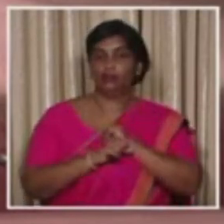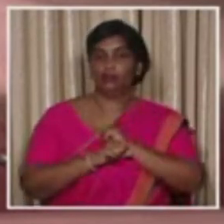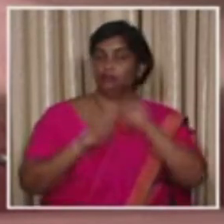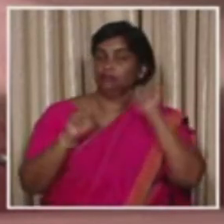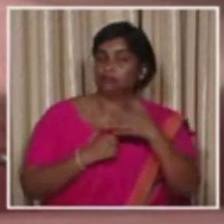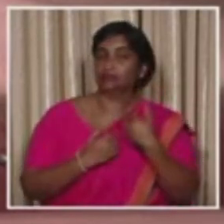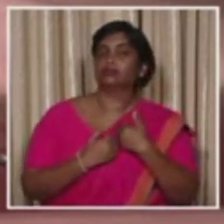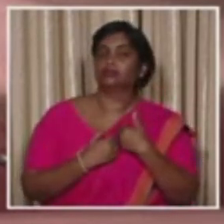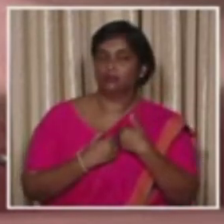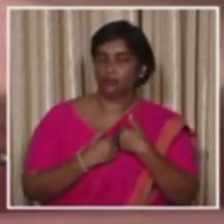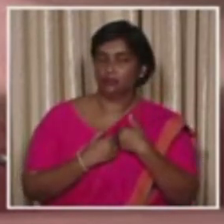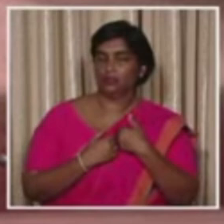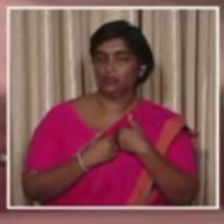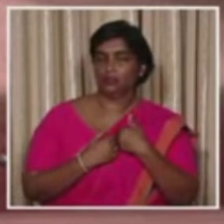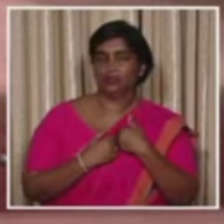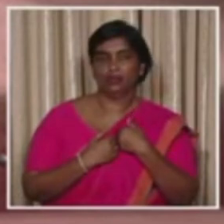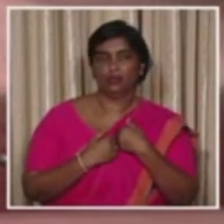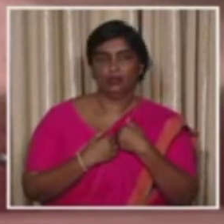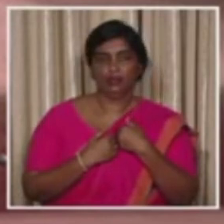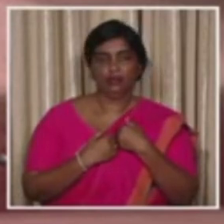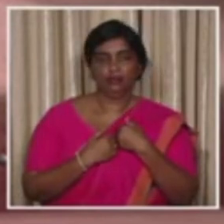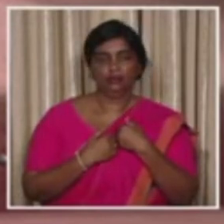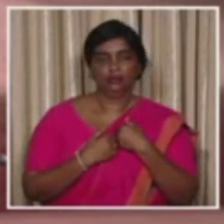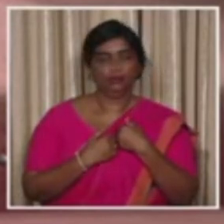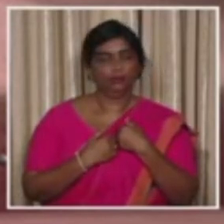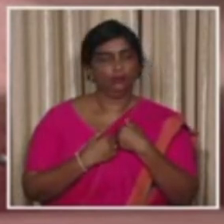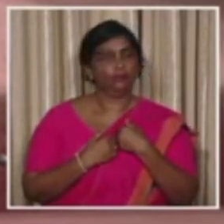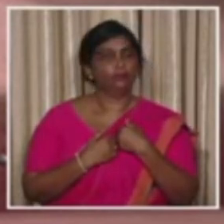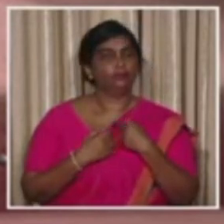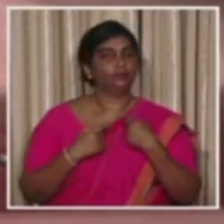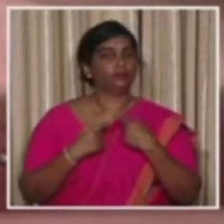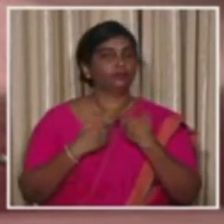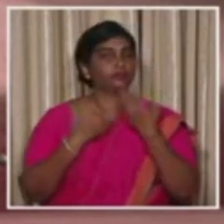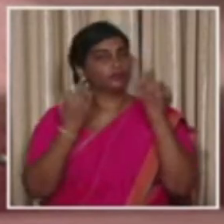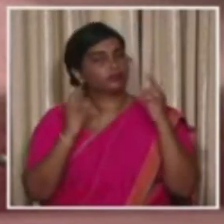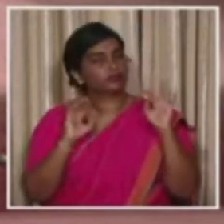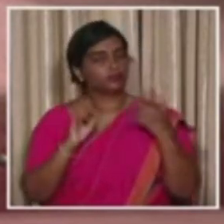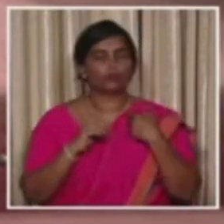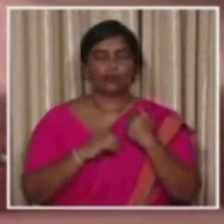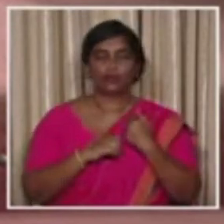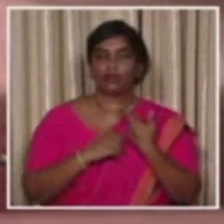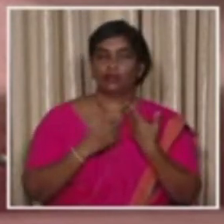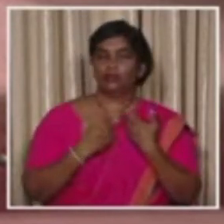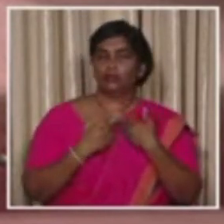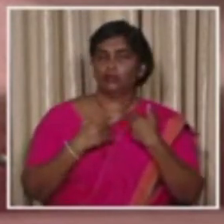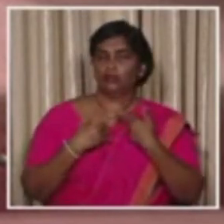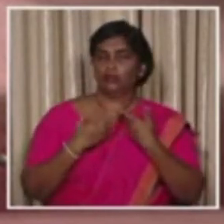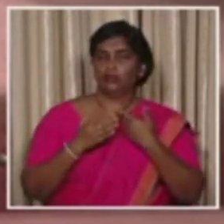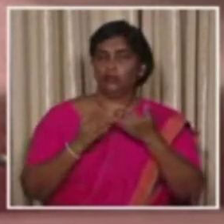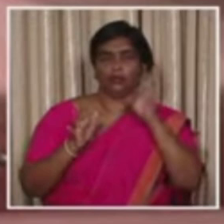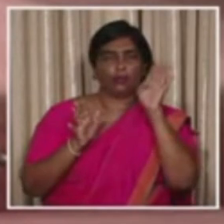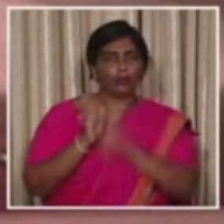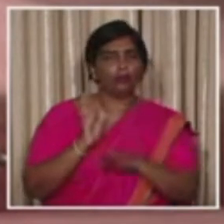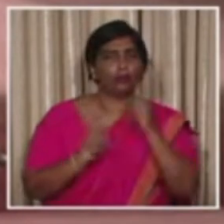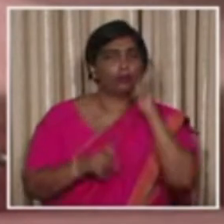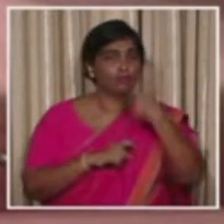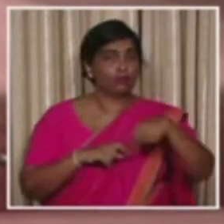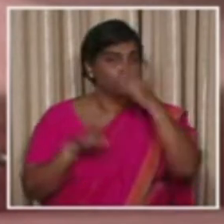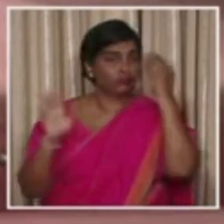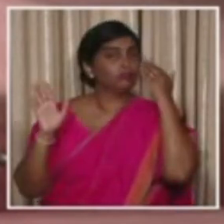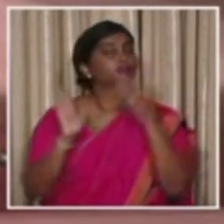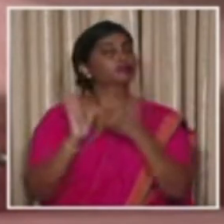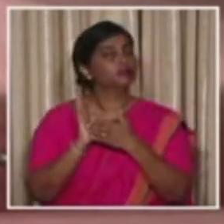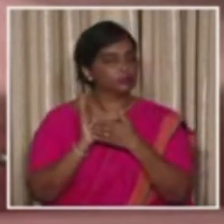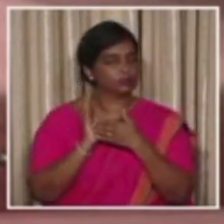விடுதலை மறுக்கப்படுகின்ற, சுதந்திரம் மறுக்கப்படுகின்ற மக்களுக்காக, அவர்கள் லத்தீன் அமெரிக்க நாடுகளாக இருந்தாலும் அல்லது ஆப்பிரிக்க